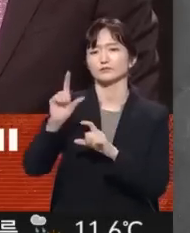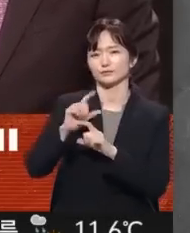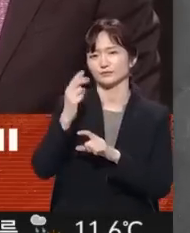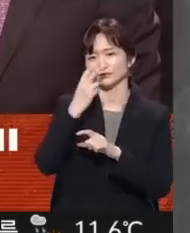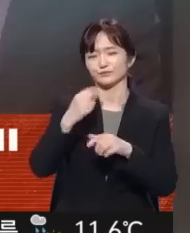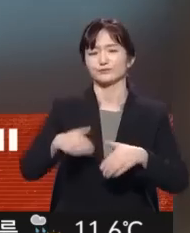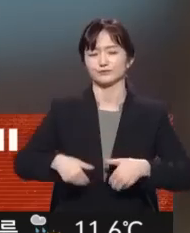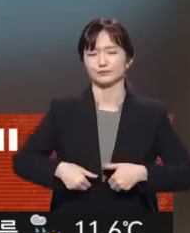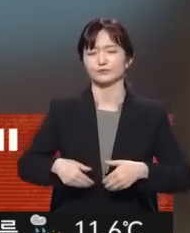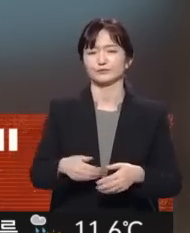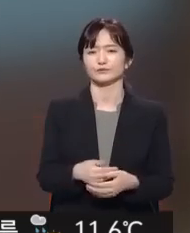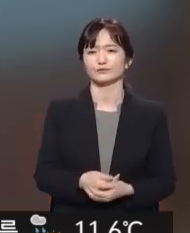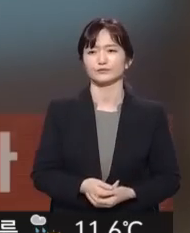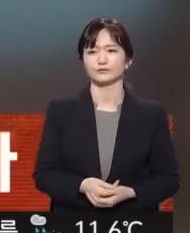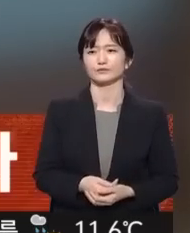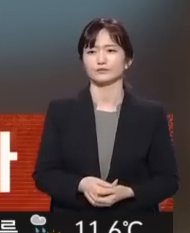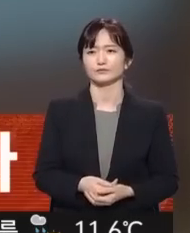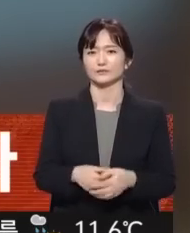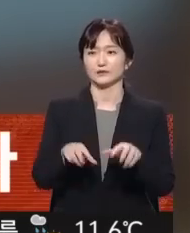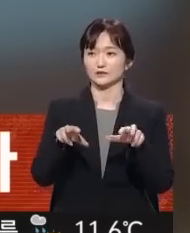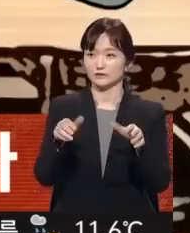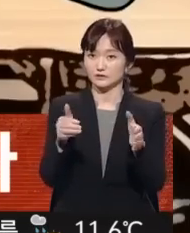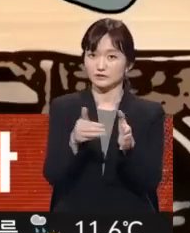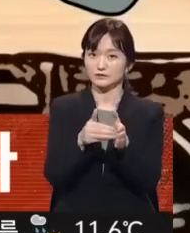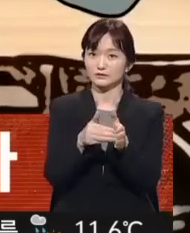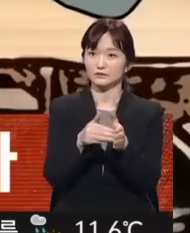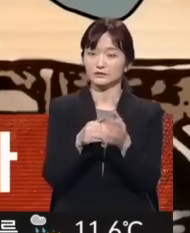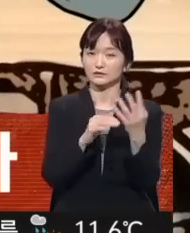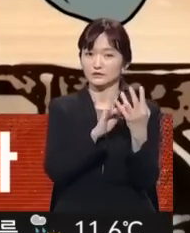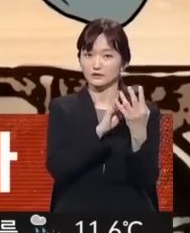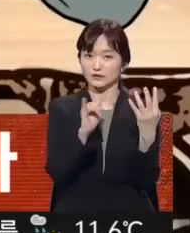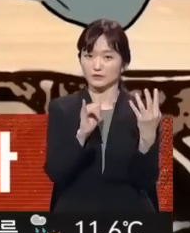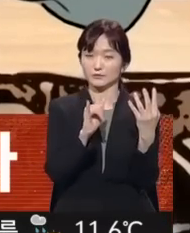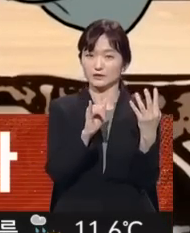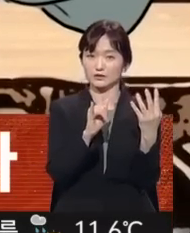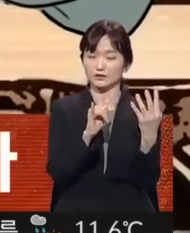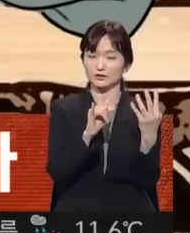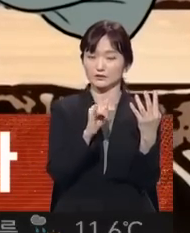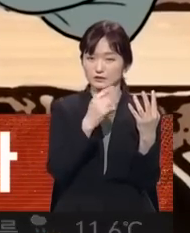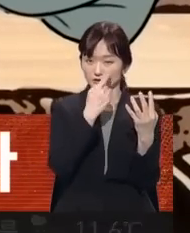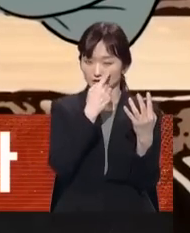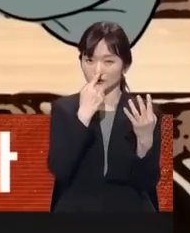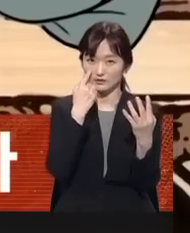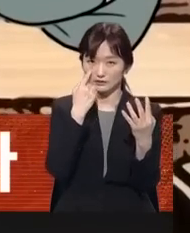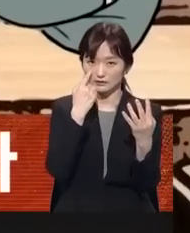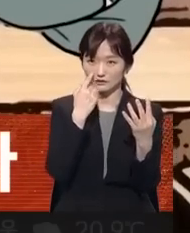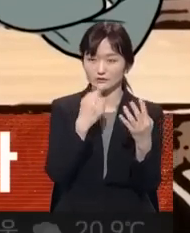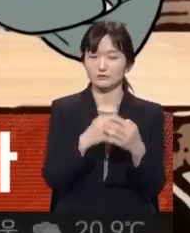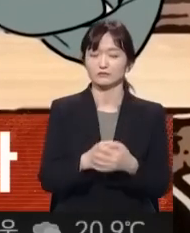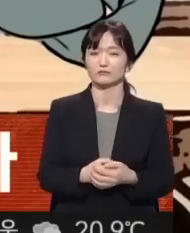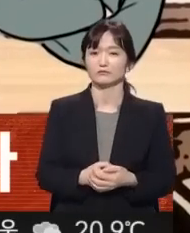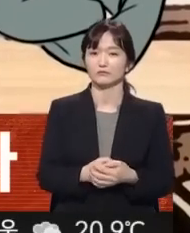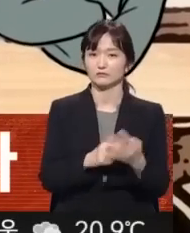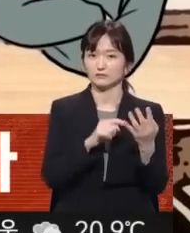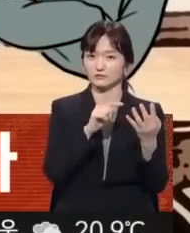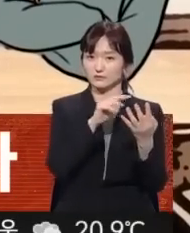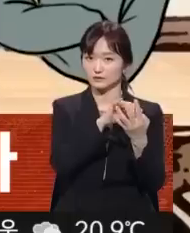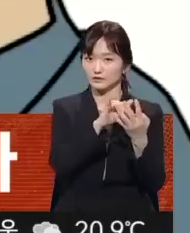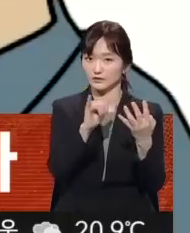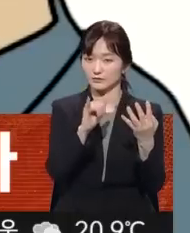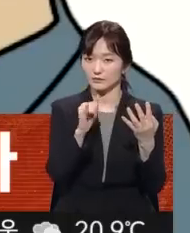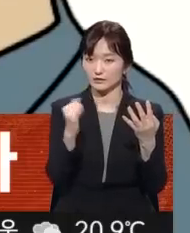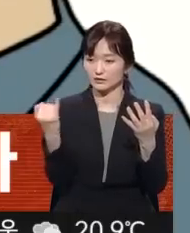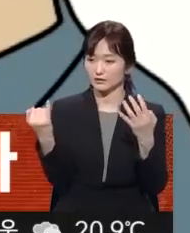자 박변호사님 지금까지는 일단 4명이라는 건데 과연 이것이 끝일 것인가